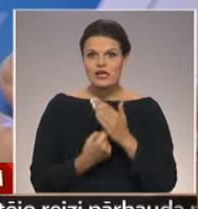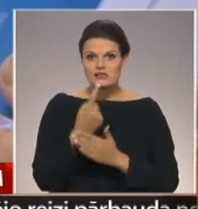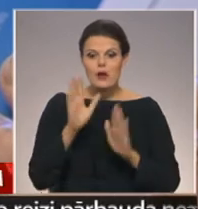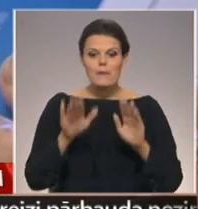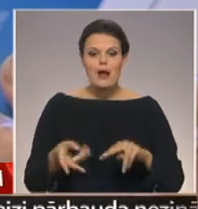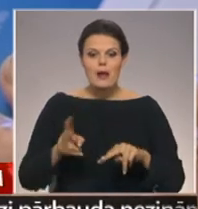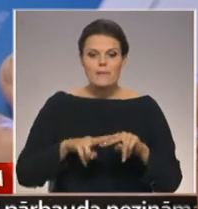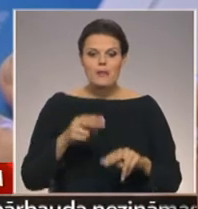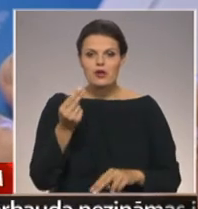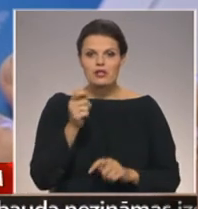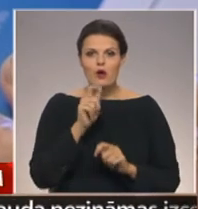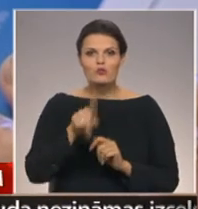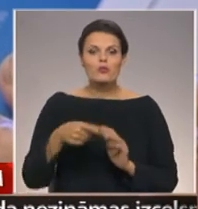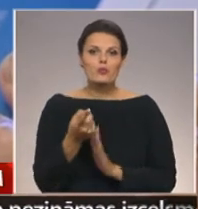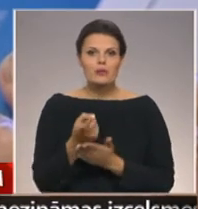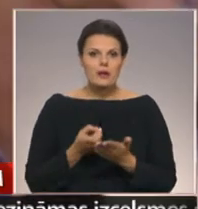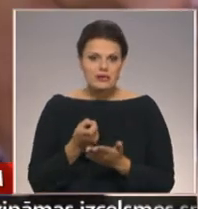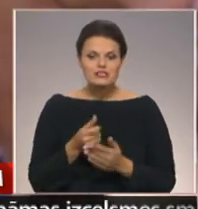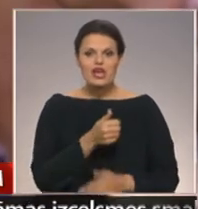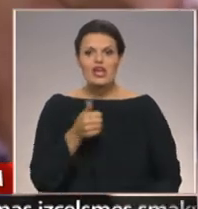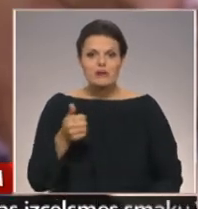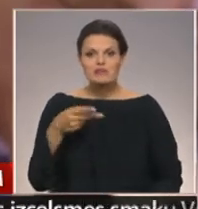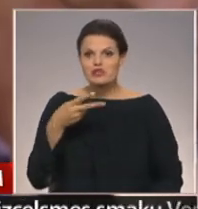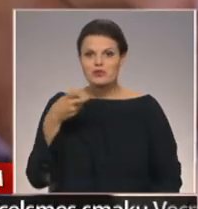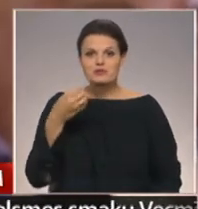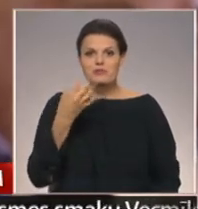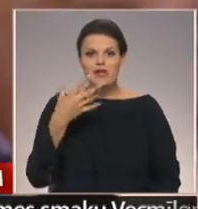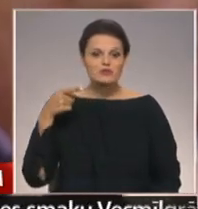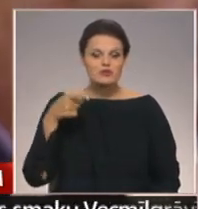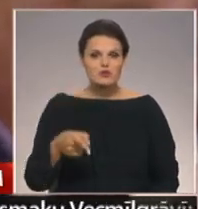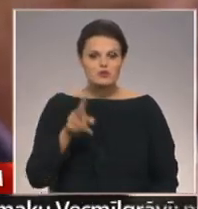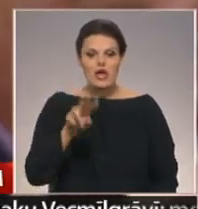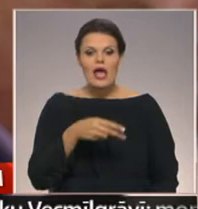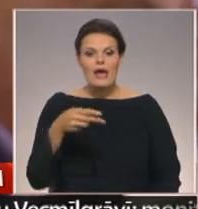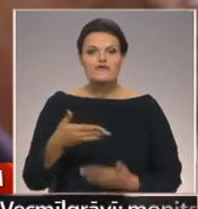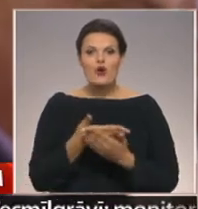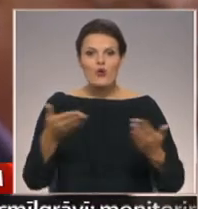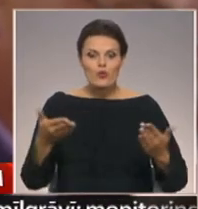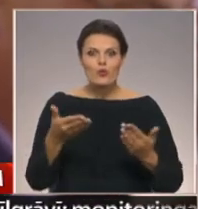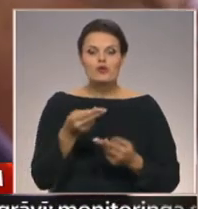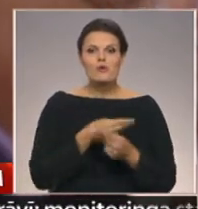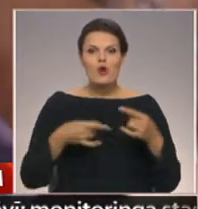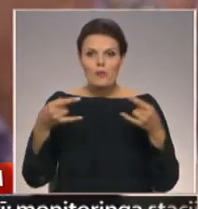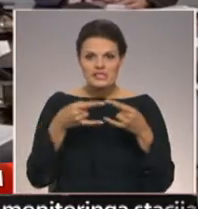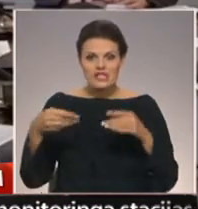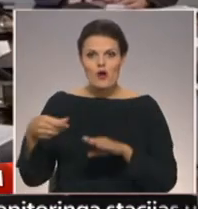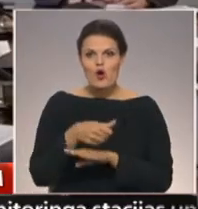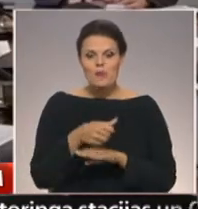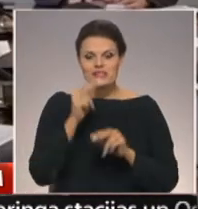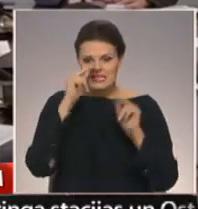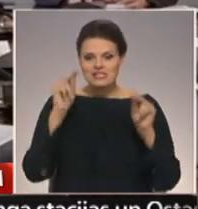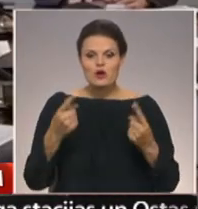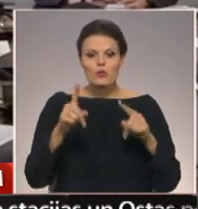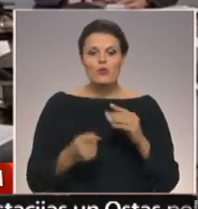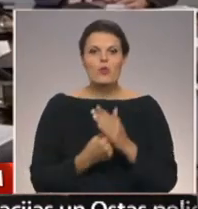par papildu līdzekļu pieprasījumiem. Īpaši 215 tūkstošiem eiro, ar kuriem komerctelevīzijām kompensēt zaudējumus,